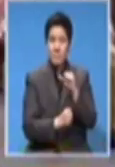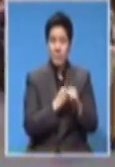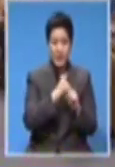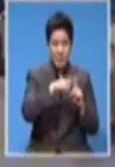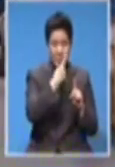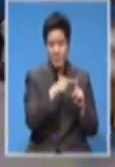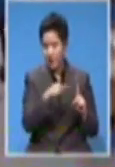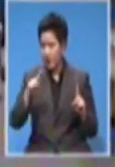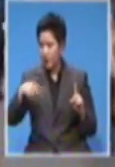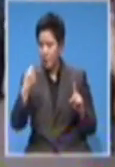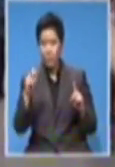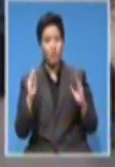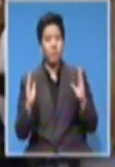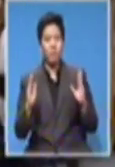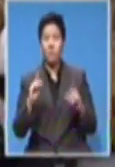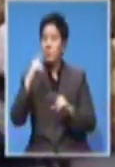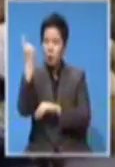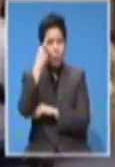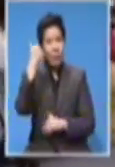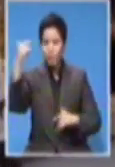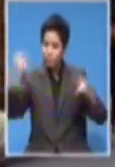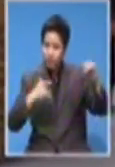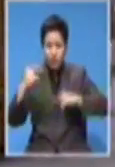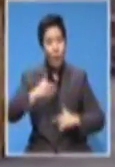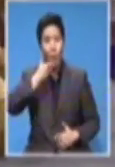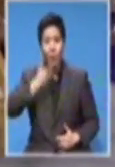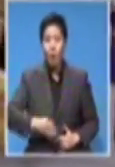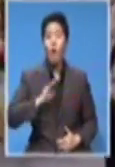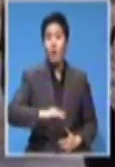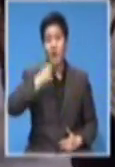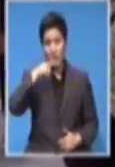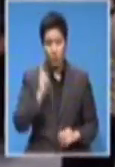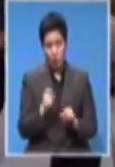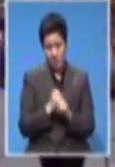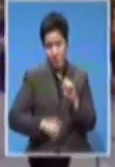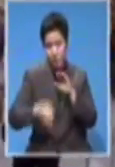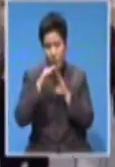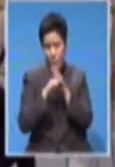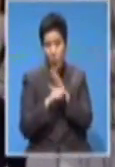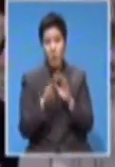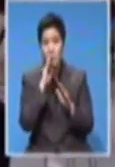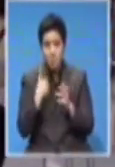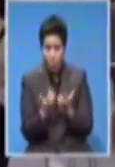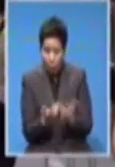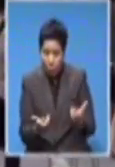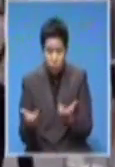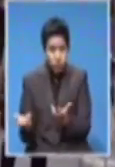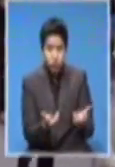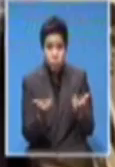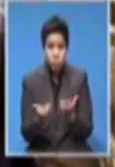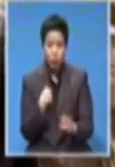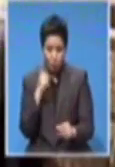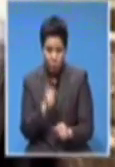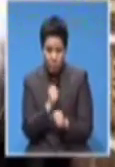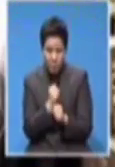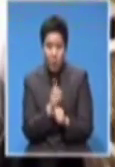วันนี้เราจะต้องพัฒนาทุกอย่างให้เกิดเป็นกระบวนการให้ได้นะครับทุกอย่างที่มีการผลิตนั้นจะต้องรองรับทั้งห่วงโซ่